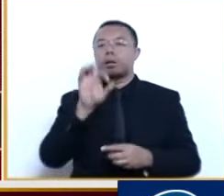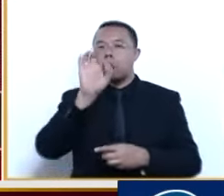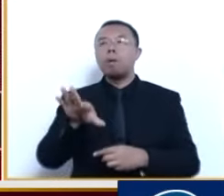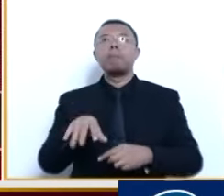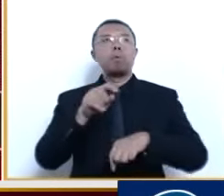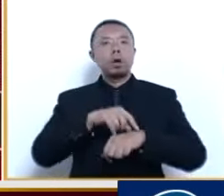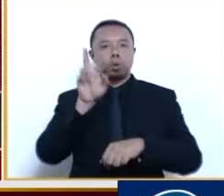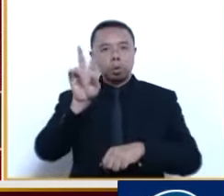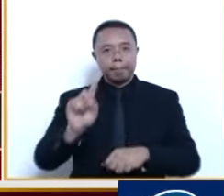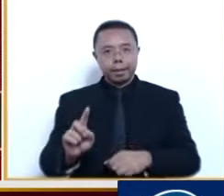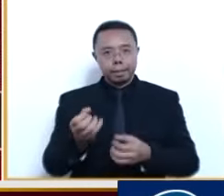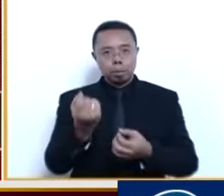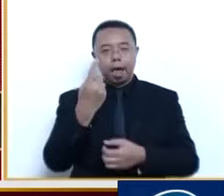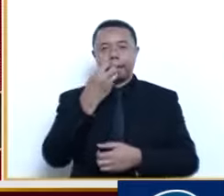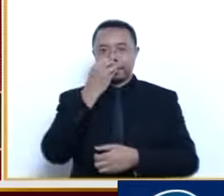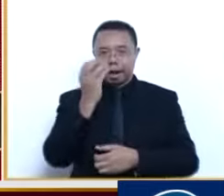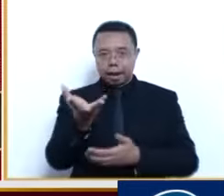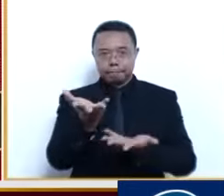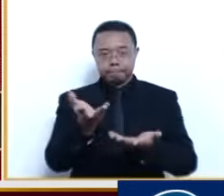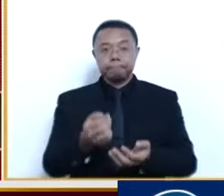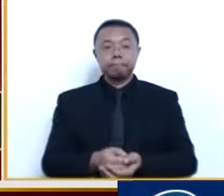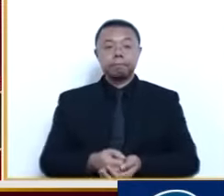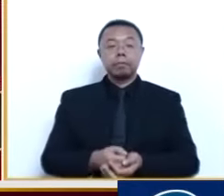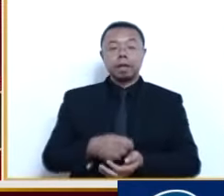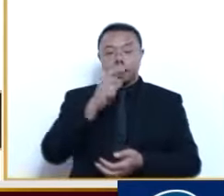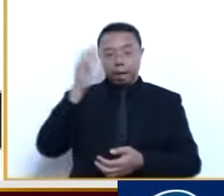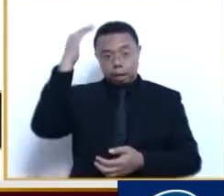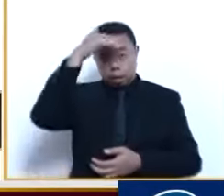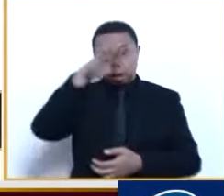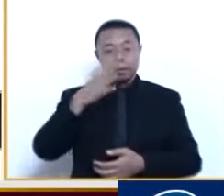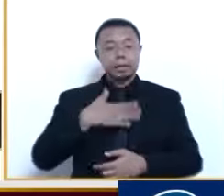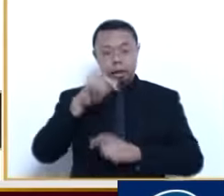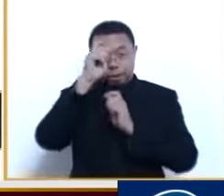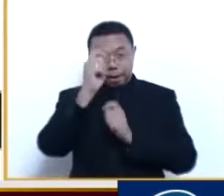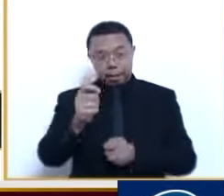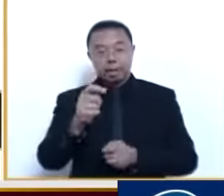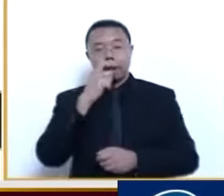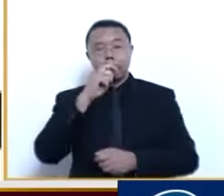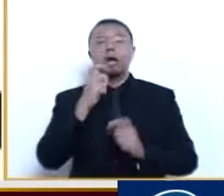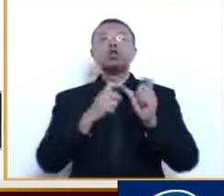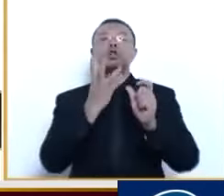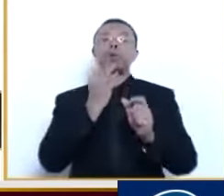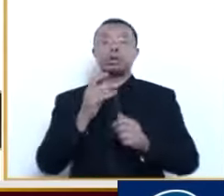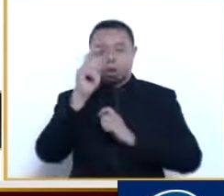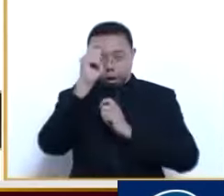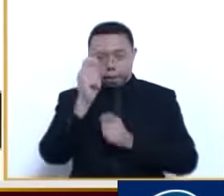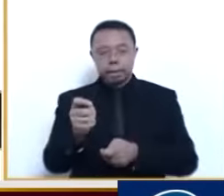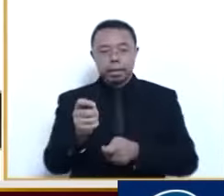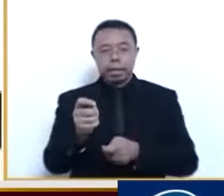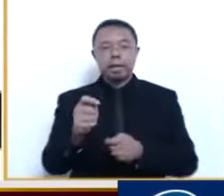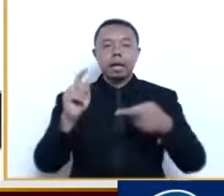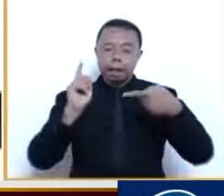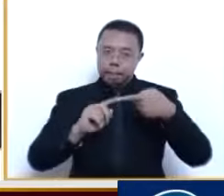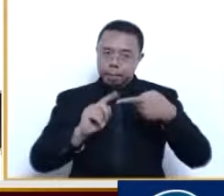2 menit mulai dari bapak berbicara kami persilakan Pak Ridwan Kamil yang saya hormati dan Pak suswono Yang saya hormati